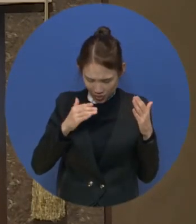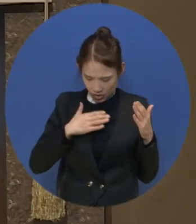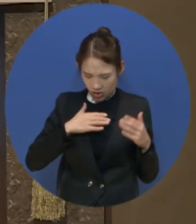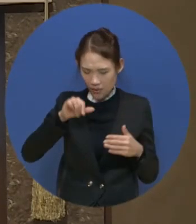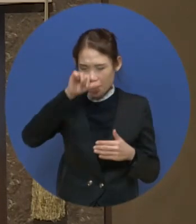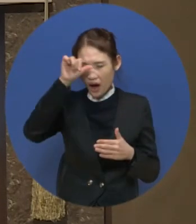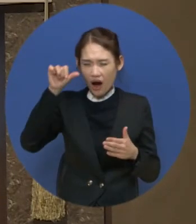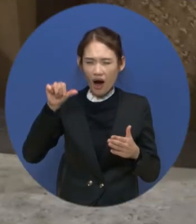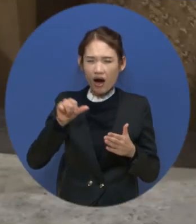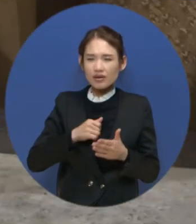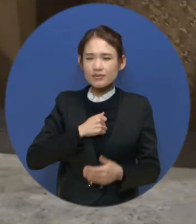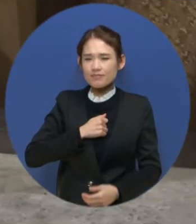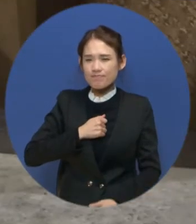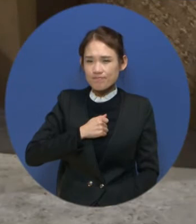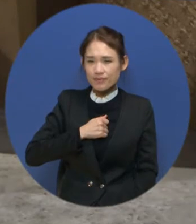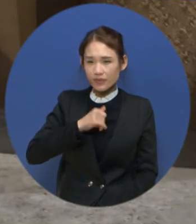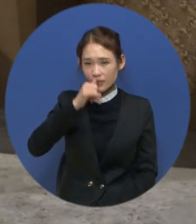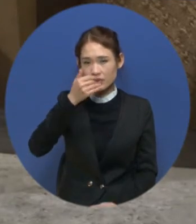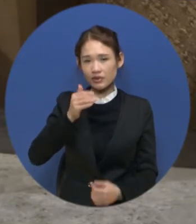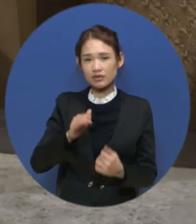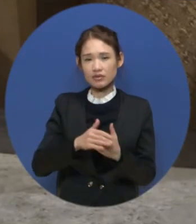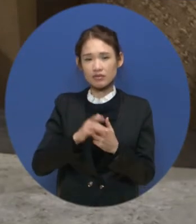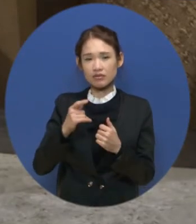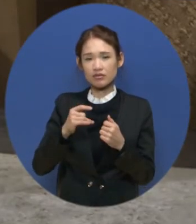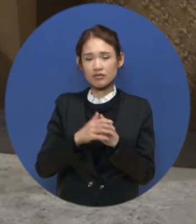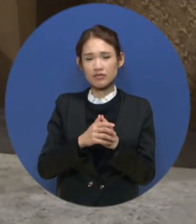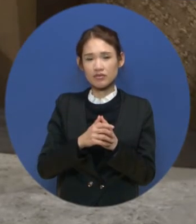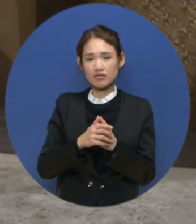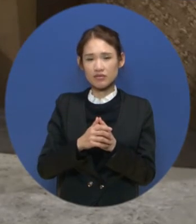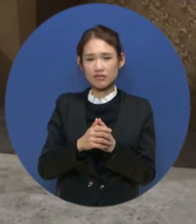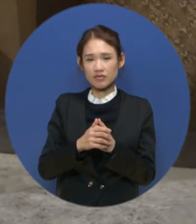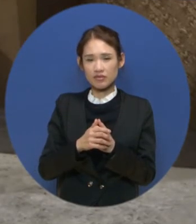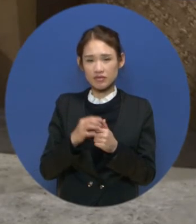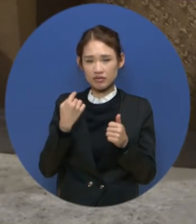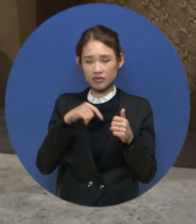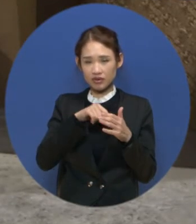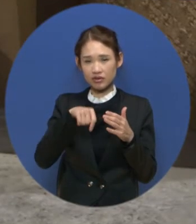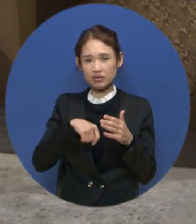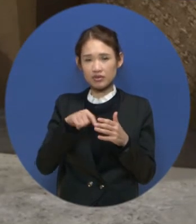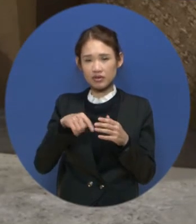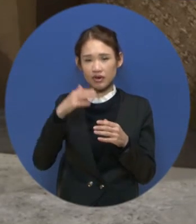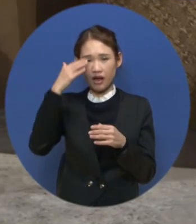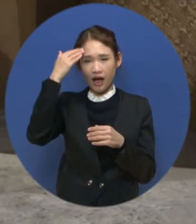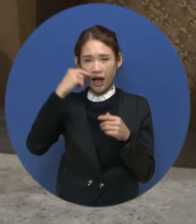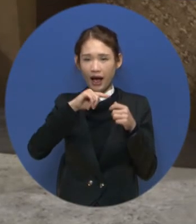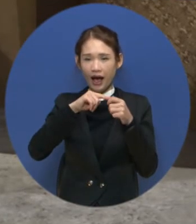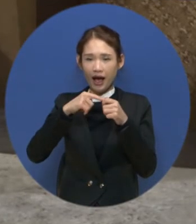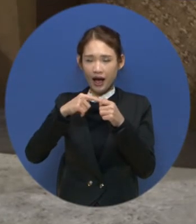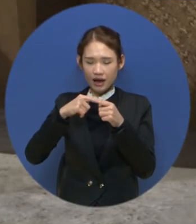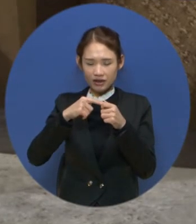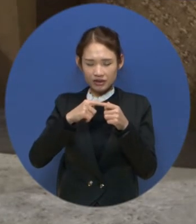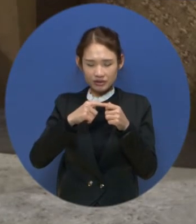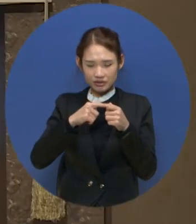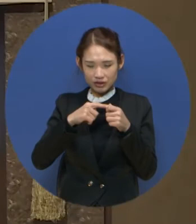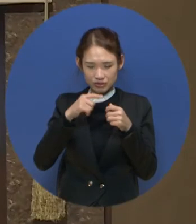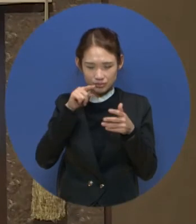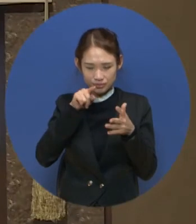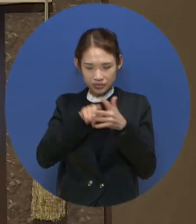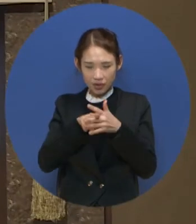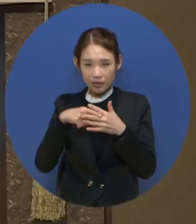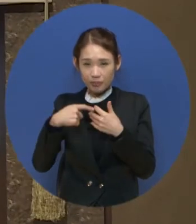한이었던 거예요. 근데 그 이마트 교육에서 이분이 이제 한글을 깨우쳐